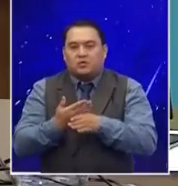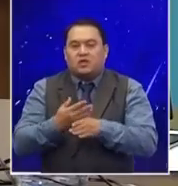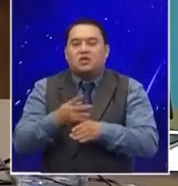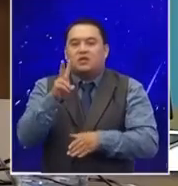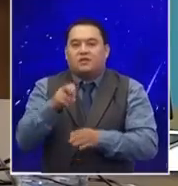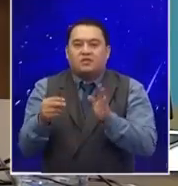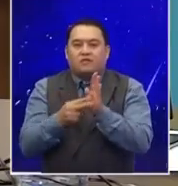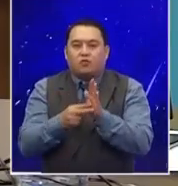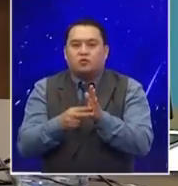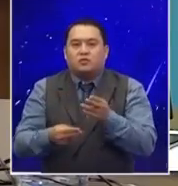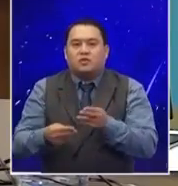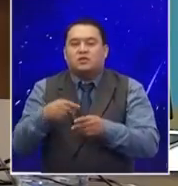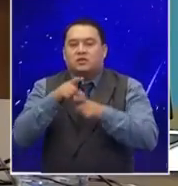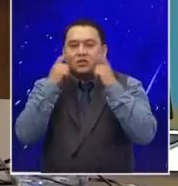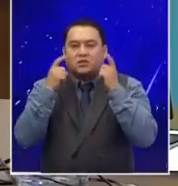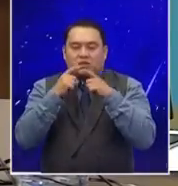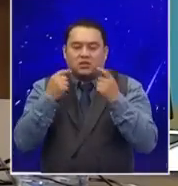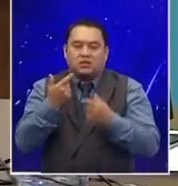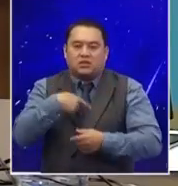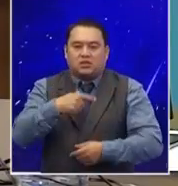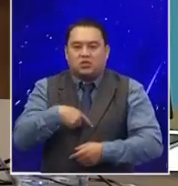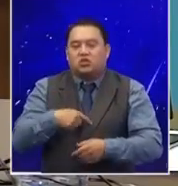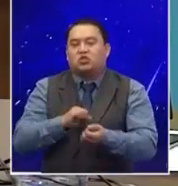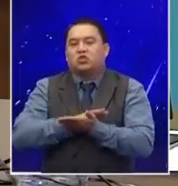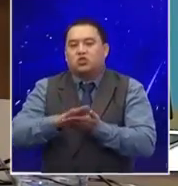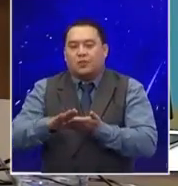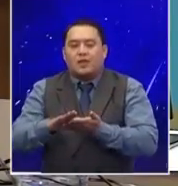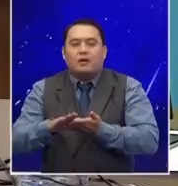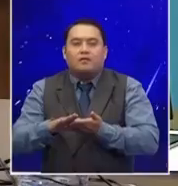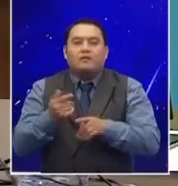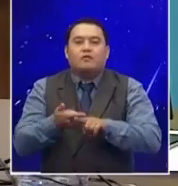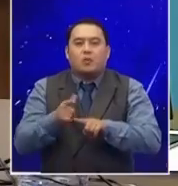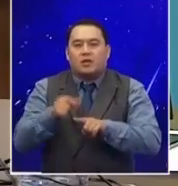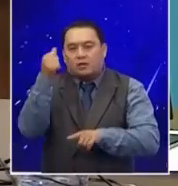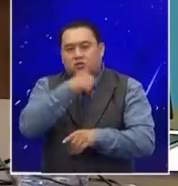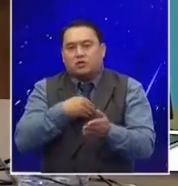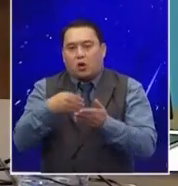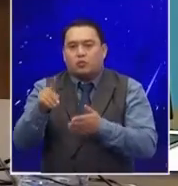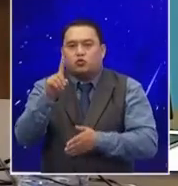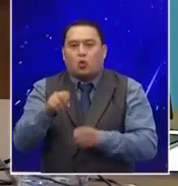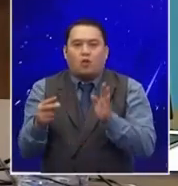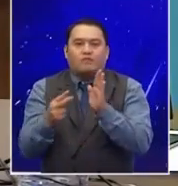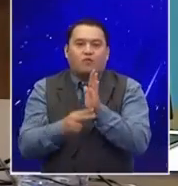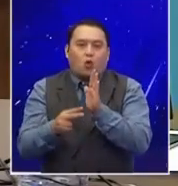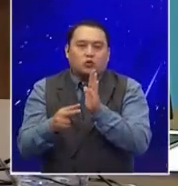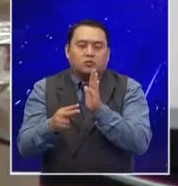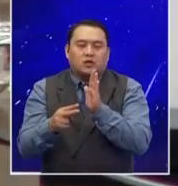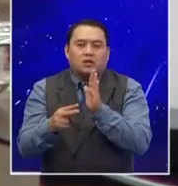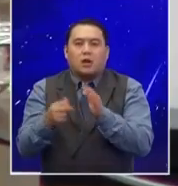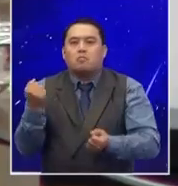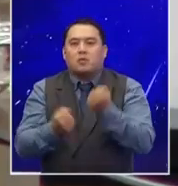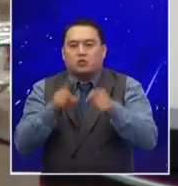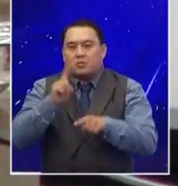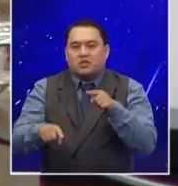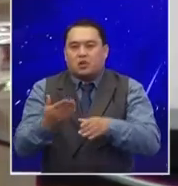208 тысяч средств индивидуальной защиты. Кроме того, мы в этом году закупили 180 машин